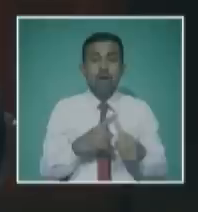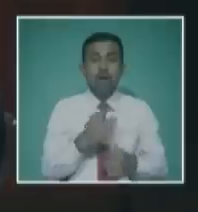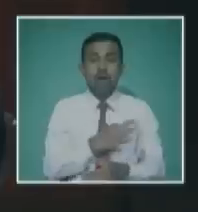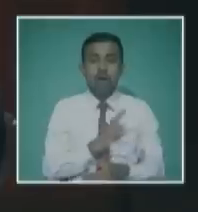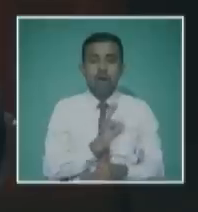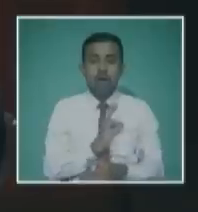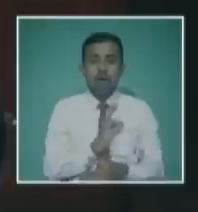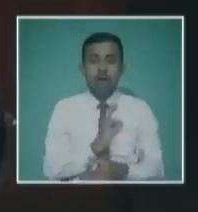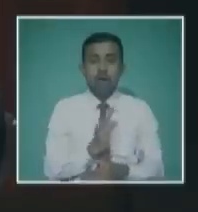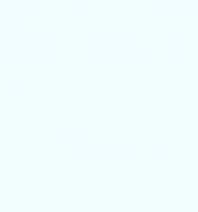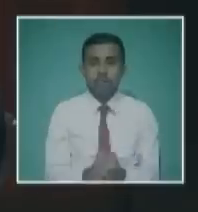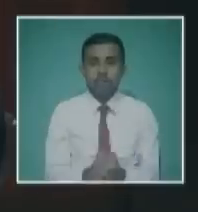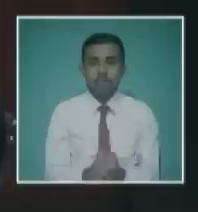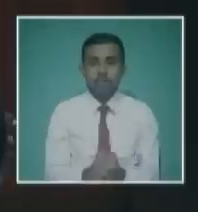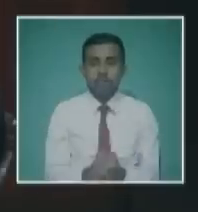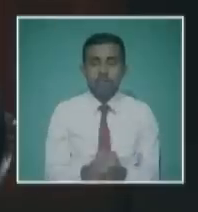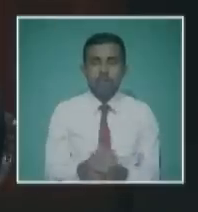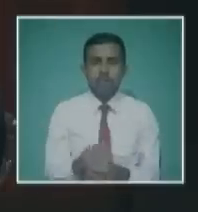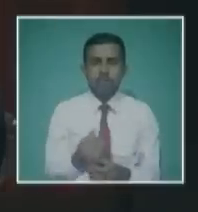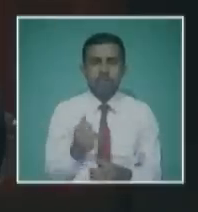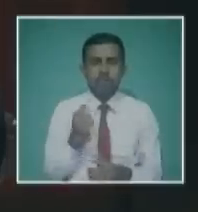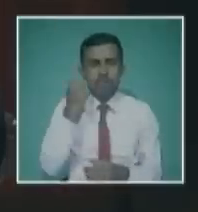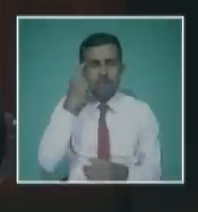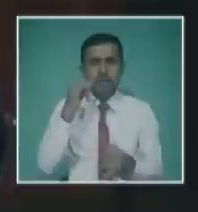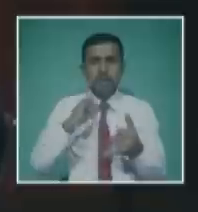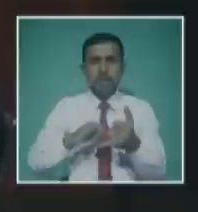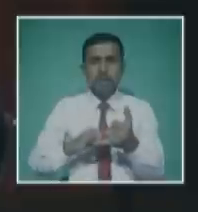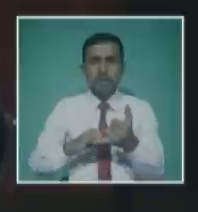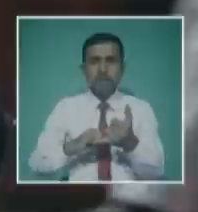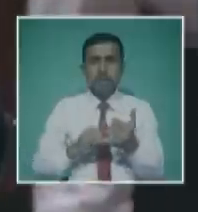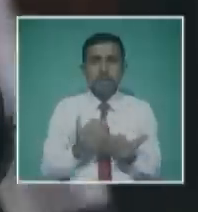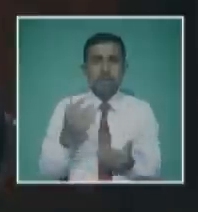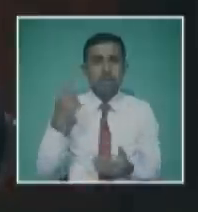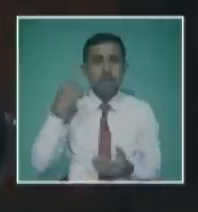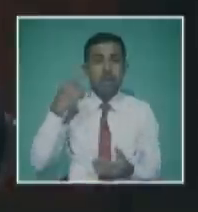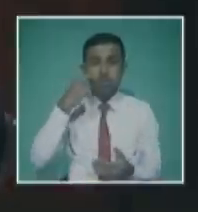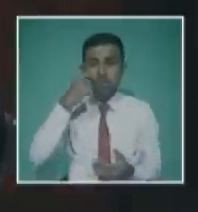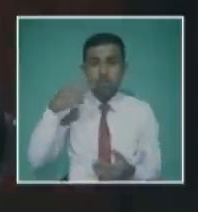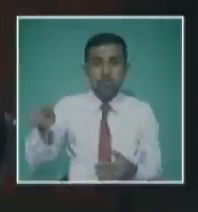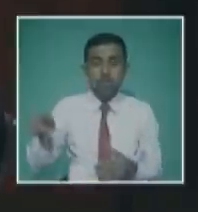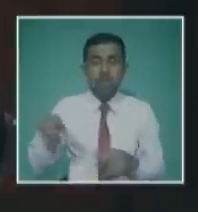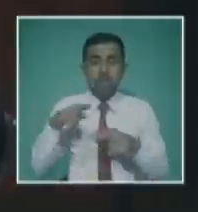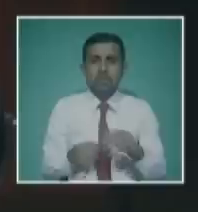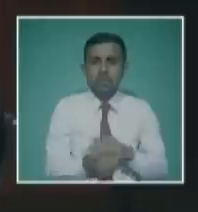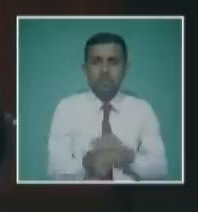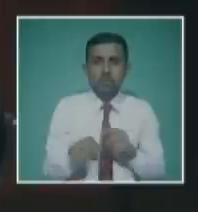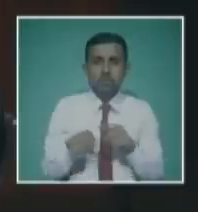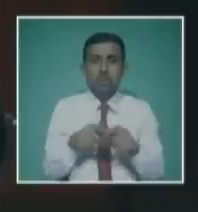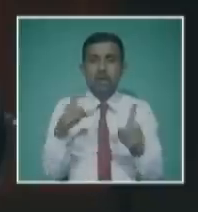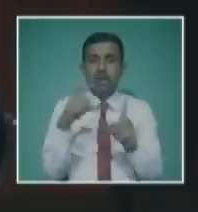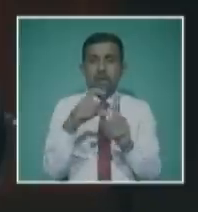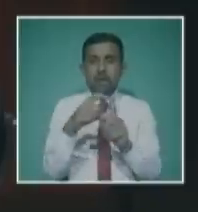වහන්සේ විත්තිකාරයේ කරලා තිබ්බා මට වෙලාවකට හිතනවා සිද්ධාර්ථ කුමාරයාගේ මස්සිනා වෙච්ච හින්දා පොඩි ෆේවරේෂන් එකක් කරාද කියලා